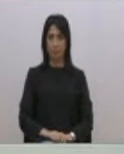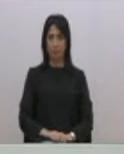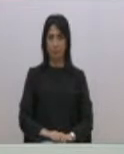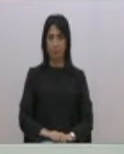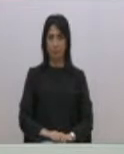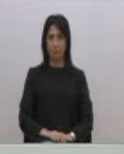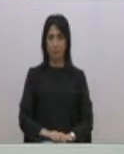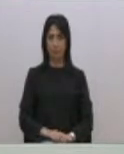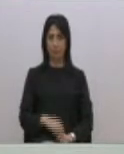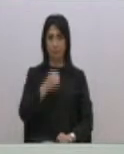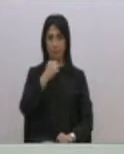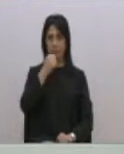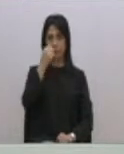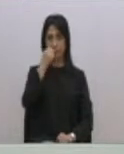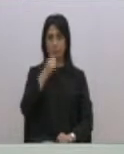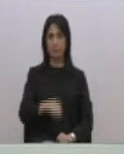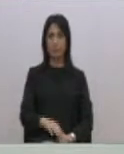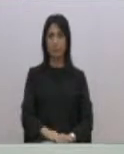Adlot,